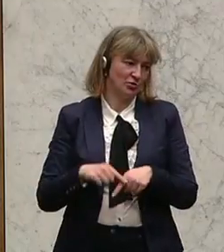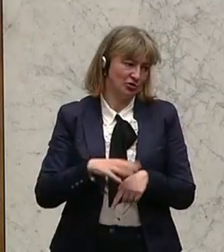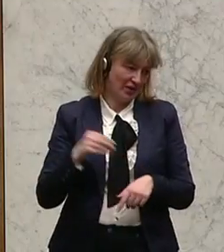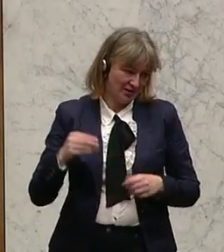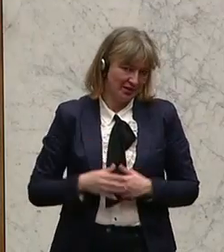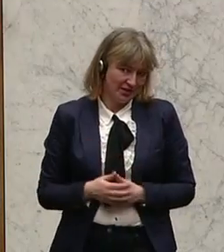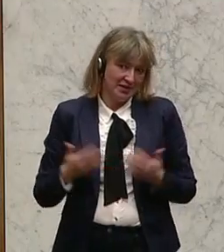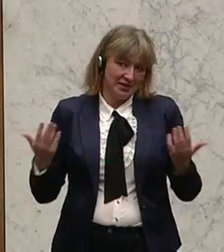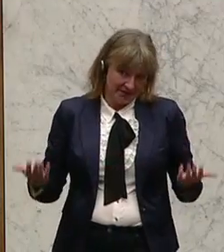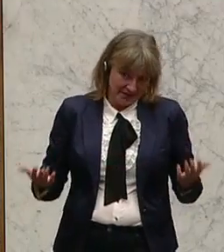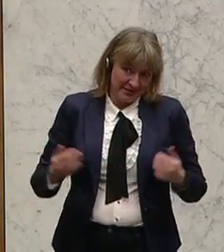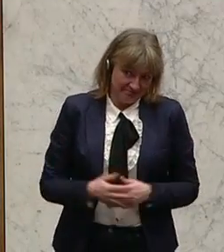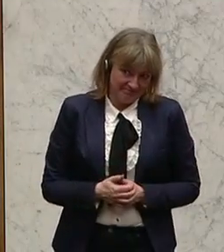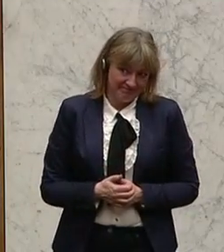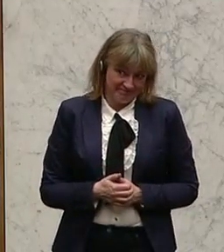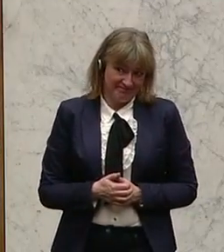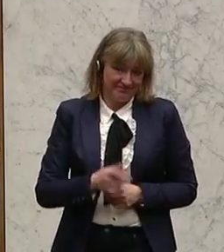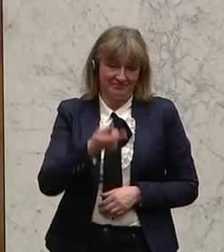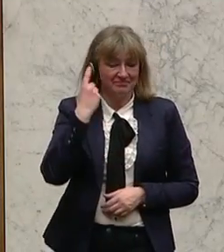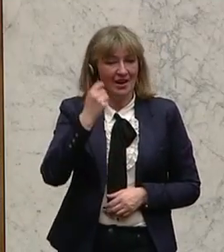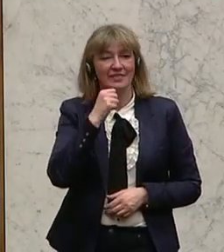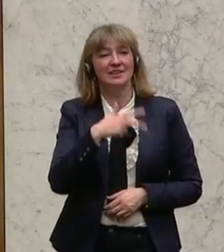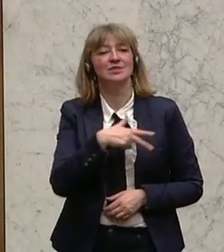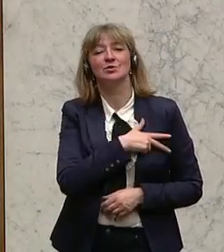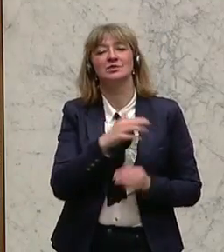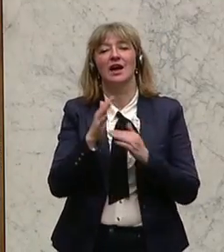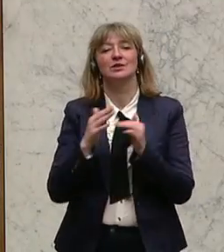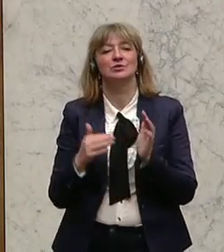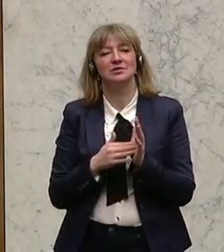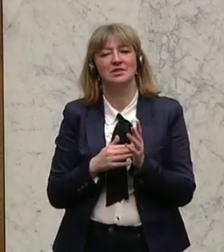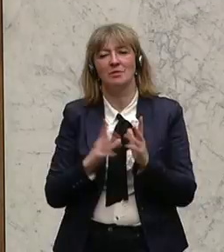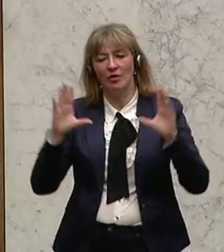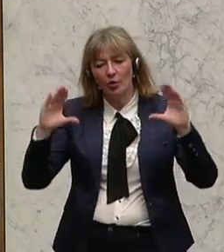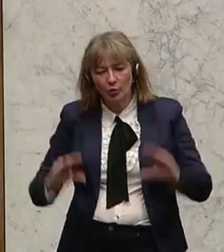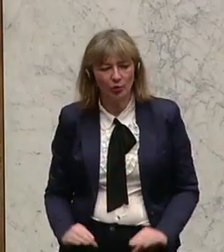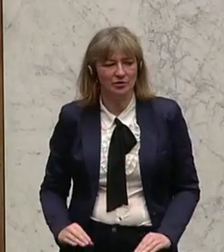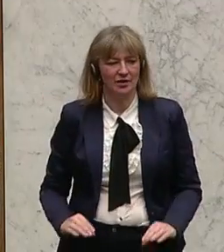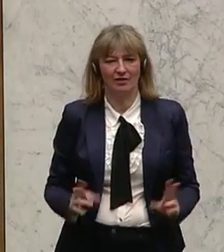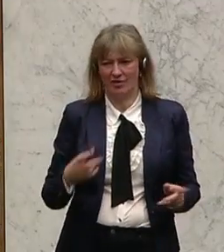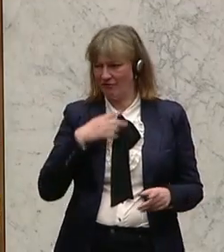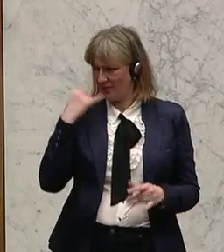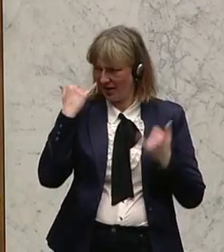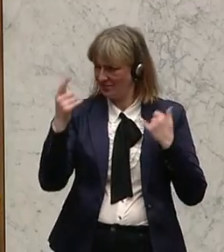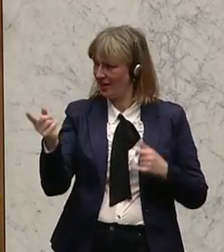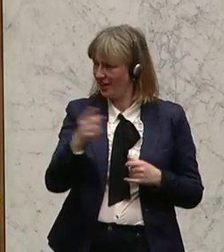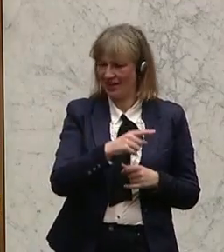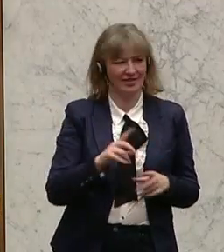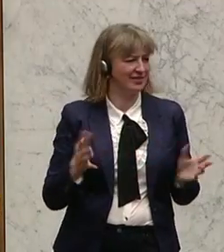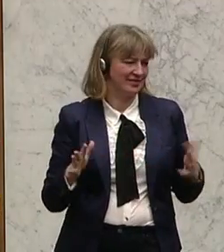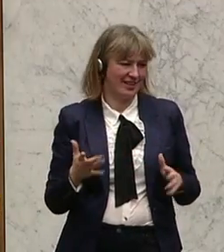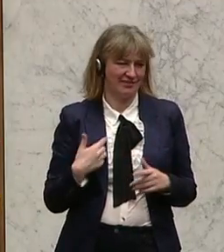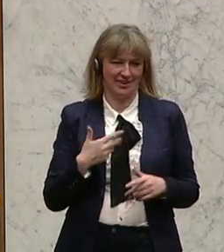Schweden. Und jetzt geht es nicht darum, dass wir unser Sozialsystem runterfahren, das auch viele angeregt haben. Ja, dann machen wir